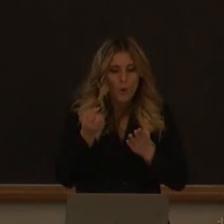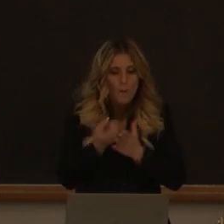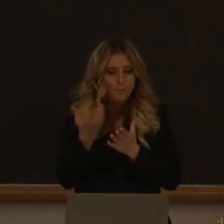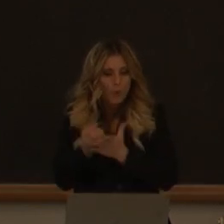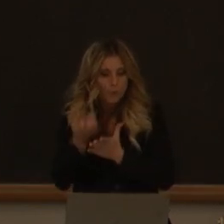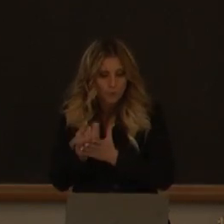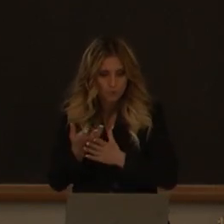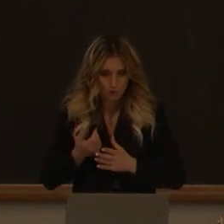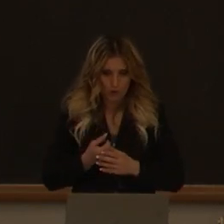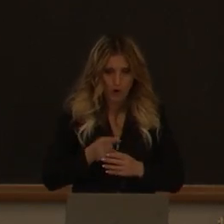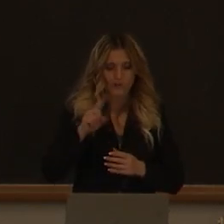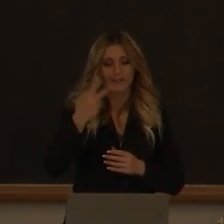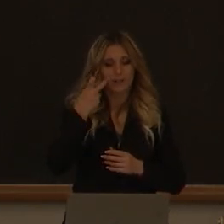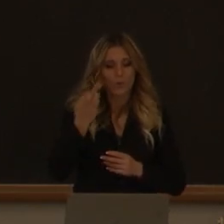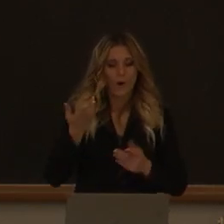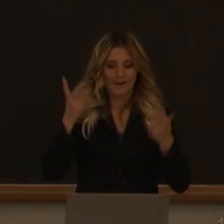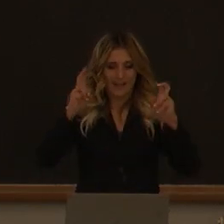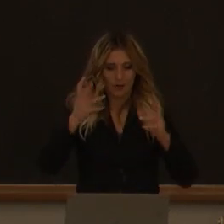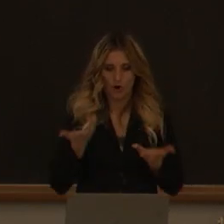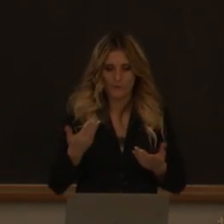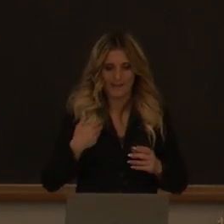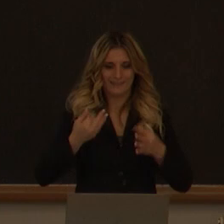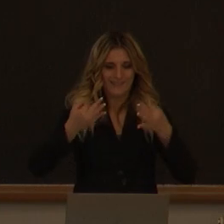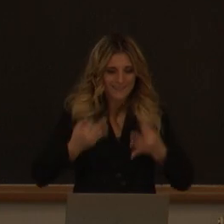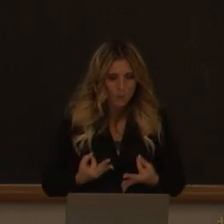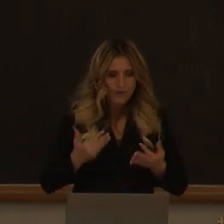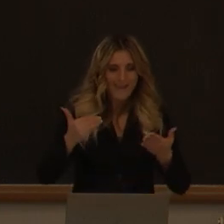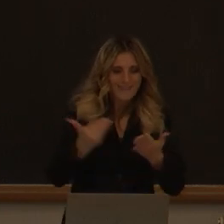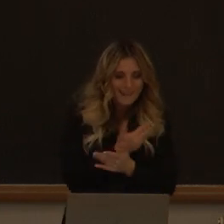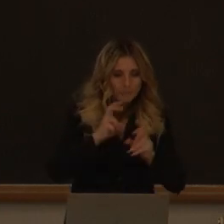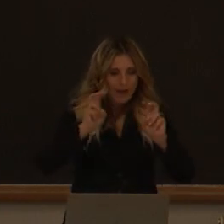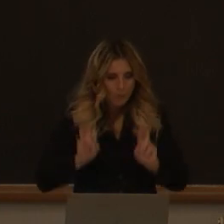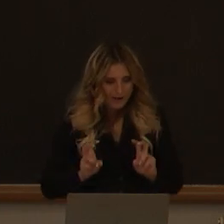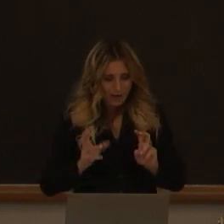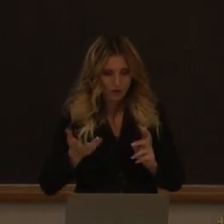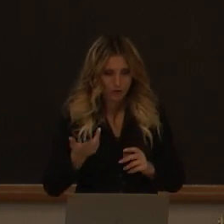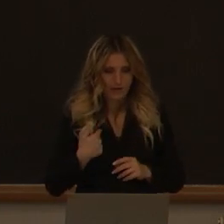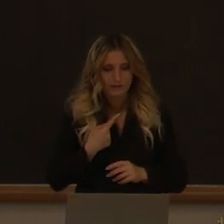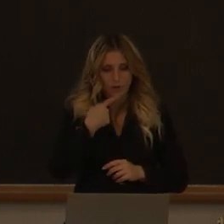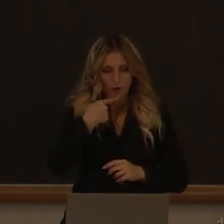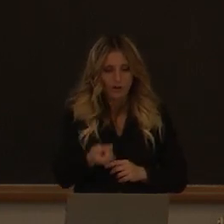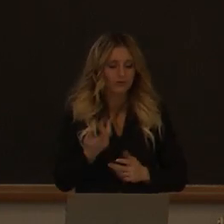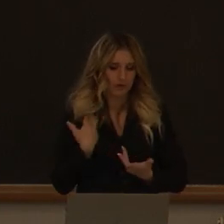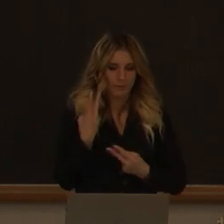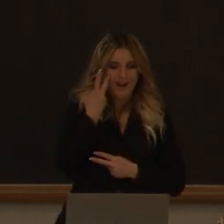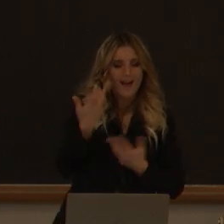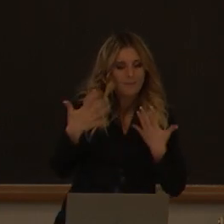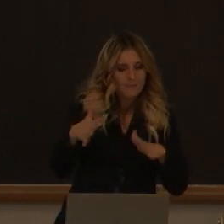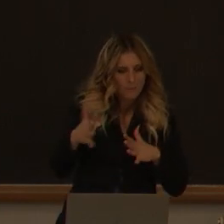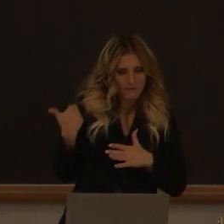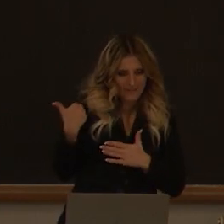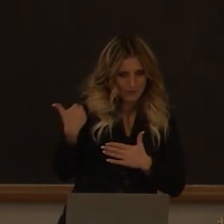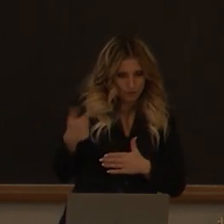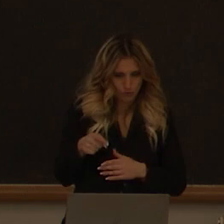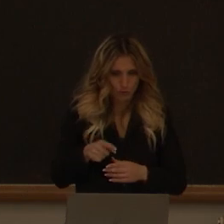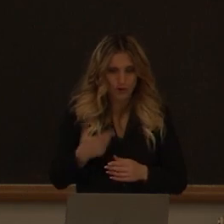produttivi, affrontando temi come l'inquinamento, la sicurezza, il risparmio energetico. Quindi forse, diciamo, fra quelli che abbiamo visto è